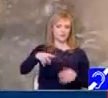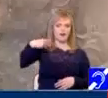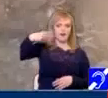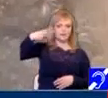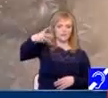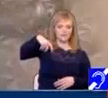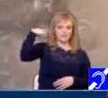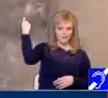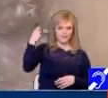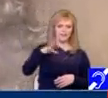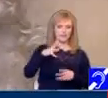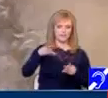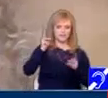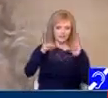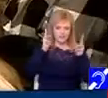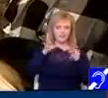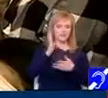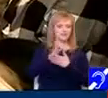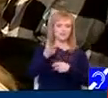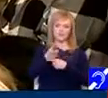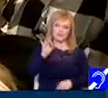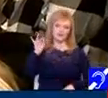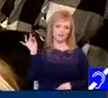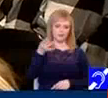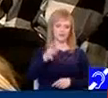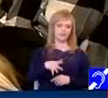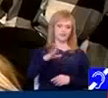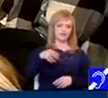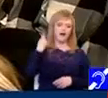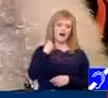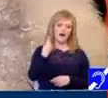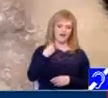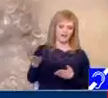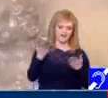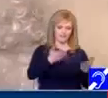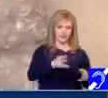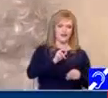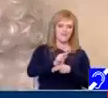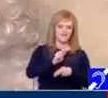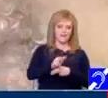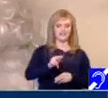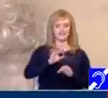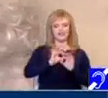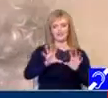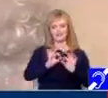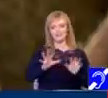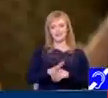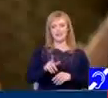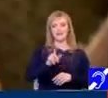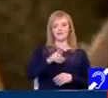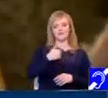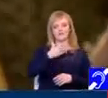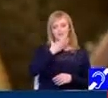ani, Colin Taylor, unul dintre cei mai renumiți stiliști canini din Marea Britanie, le explică învățăceilor ce pași au de urmat atunci când vor să